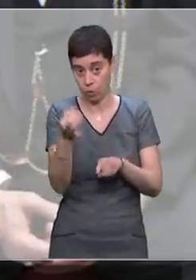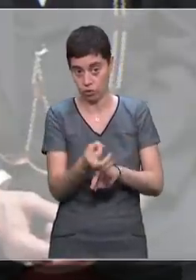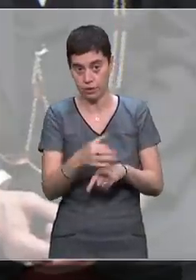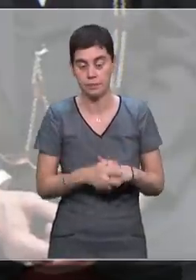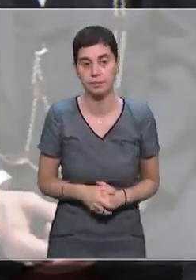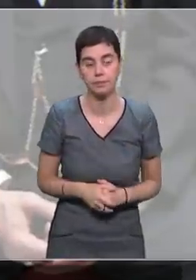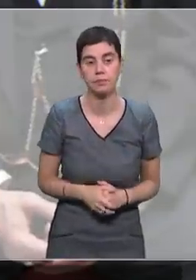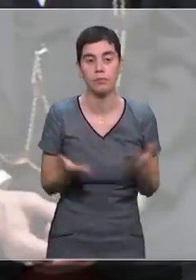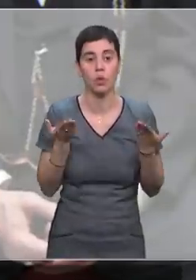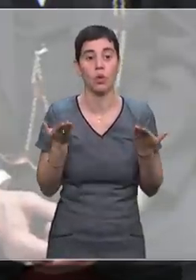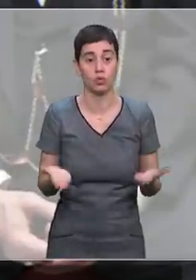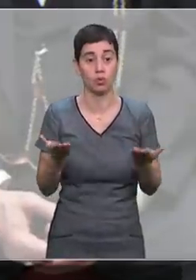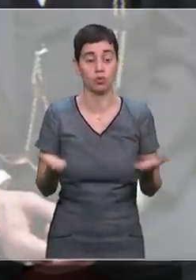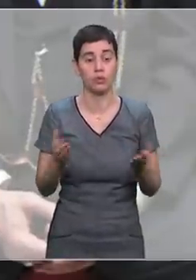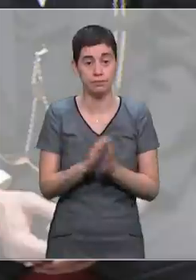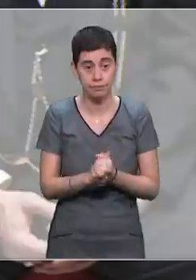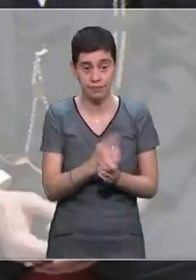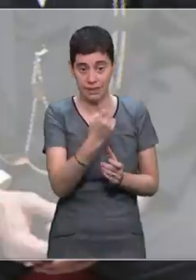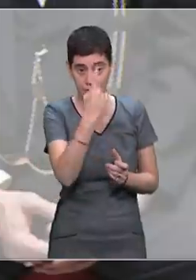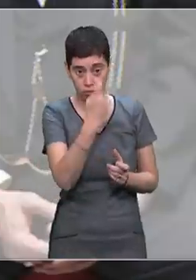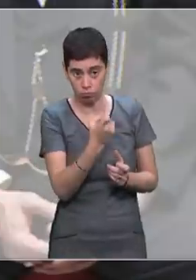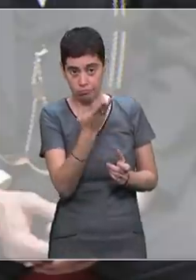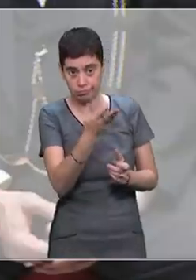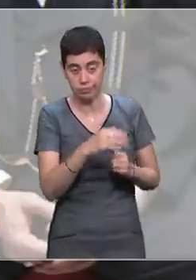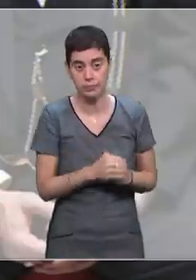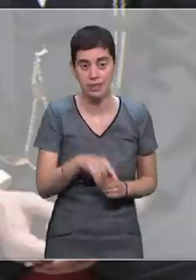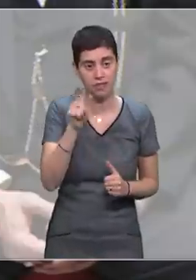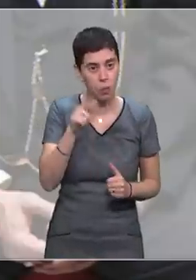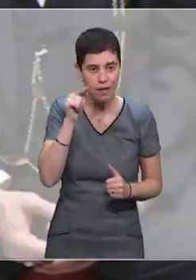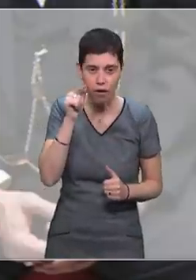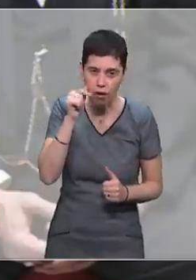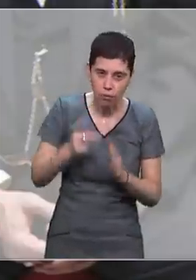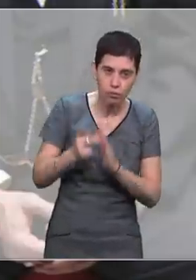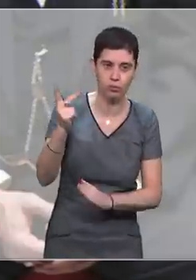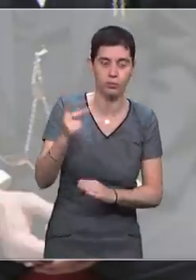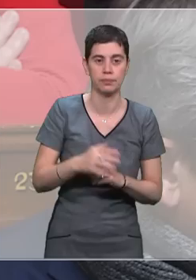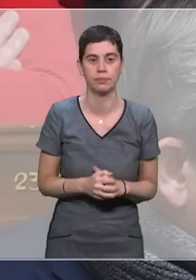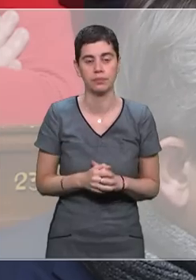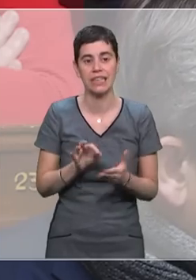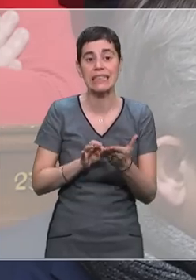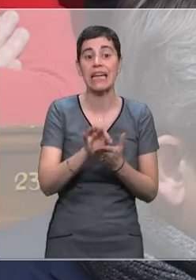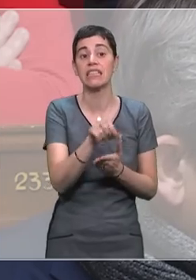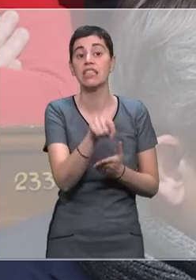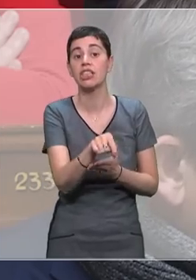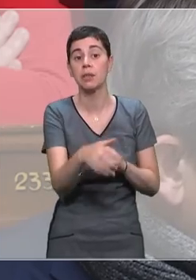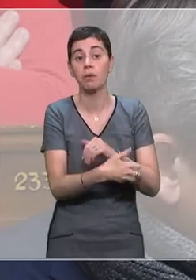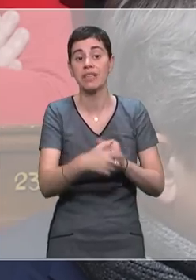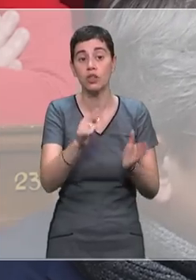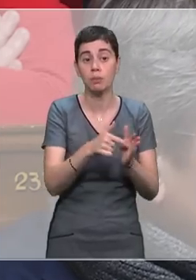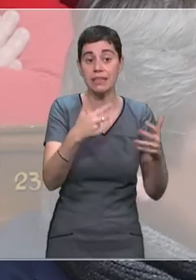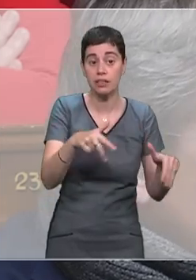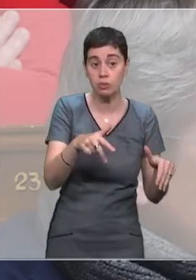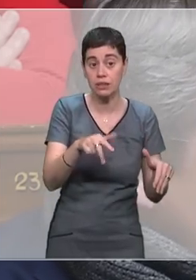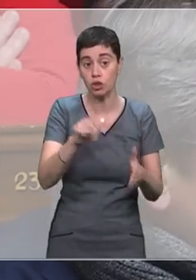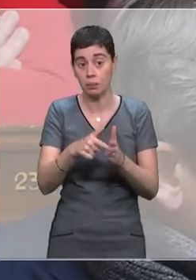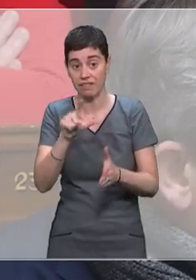aujourd'hui, et c'est le sens de votre question, Monsieur le Président, nous devons amplifier nos efforts. La stratégie pauvreté 2018-2022